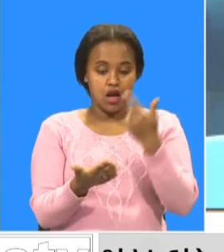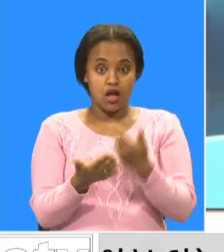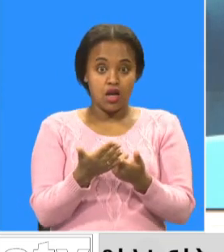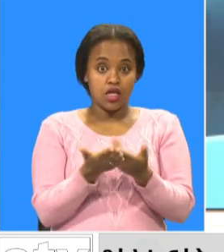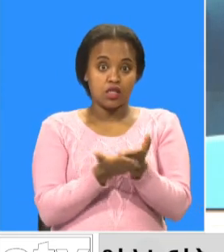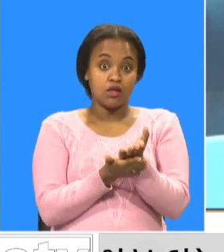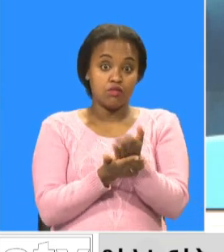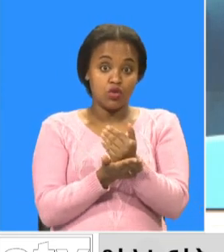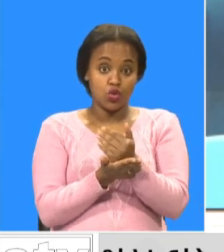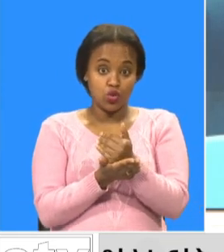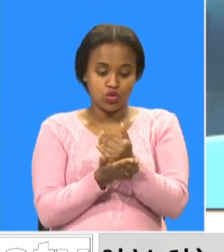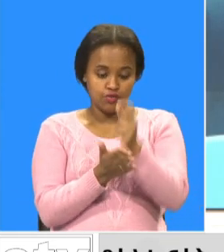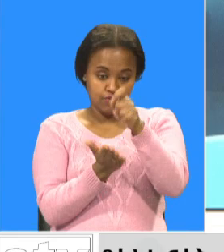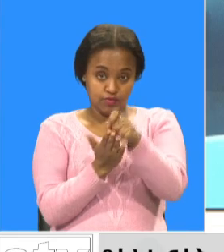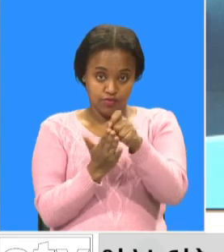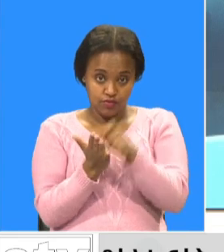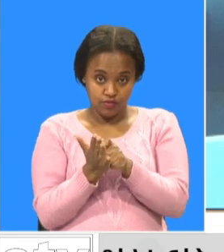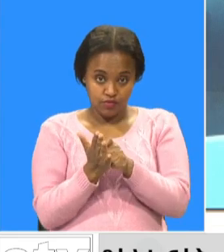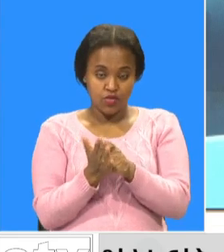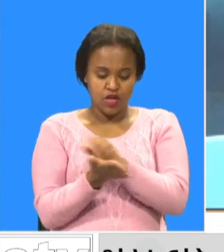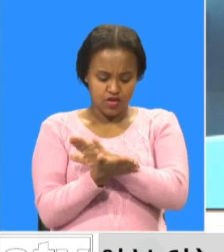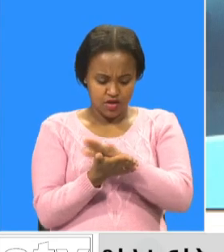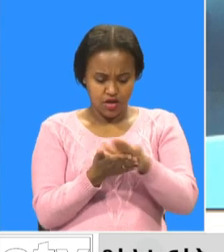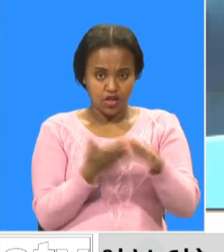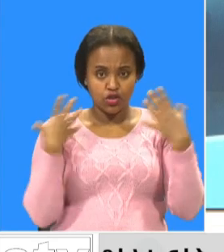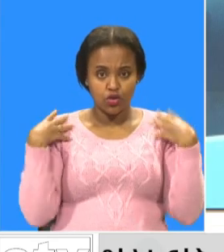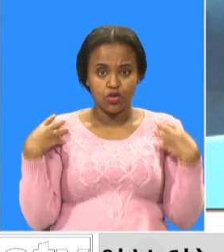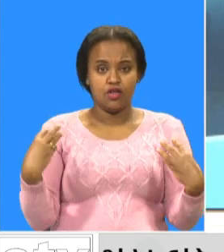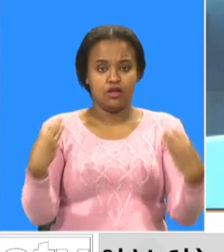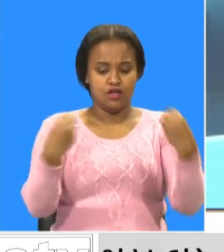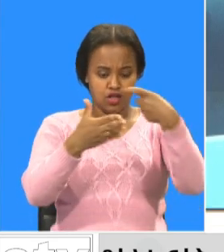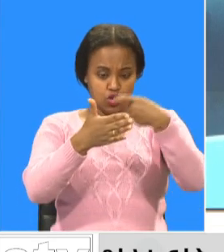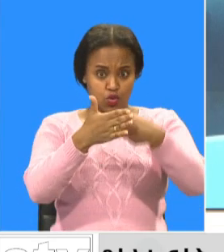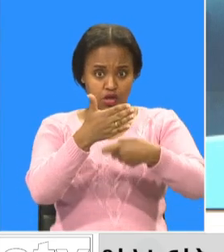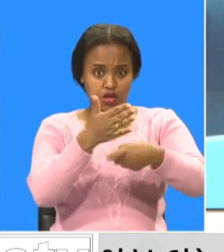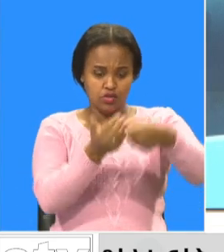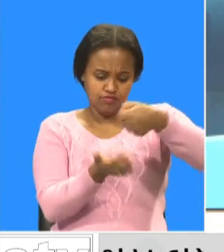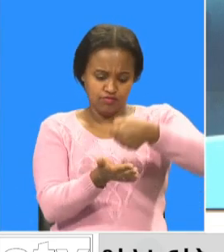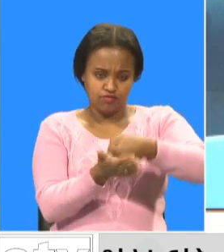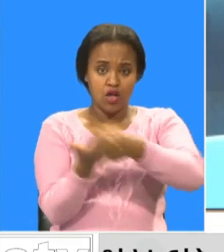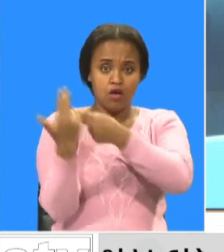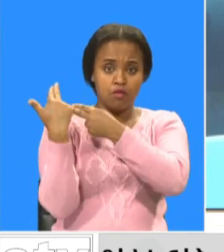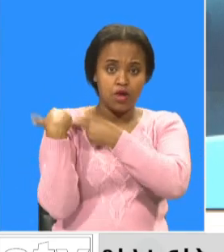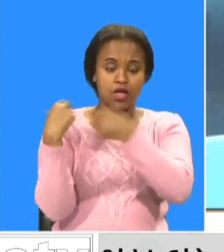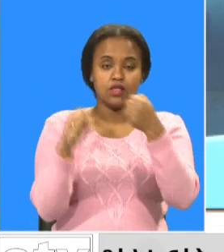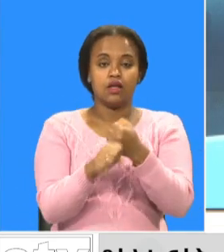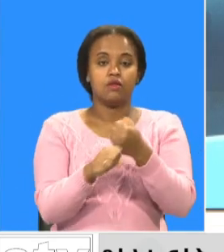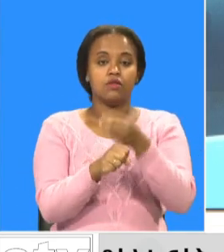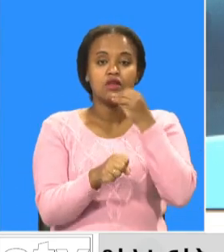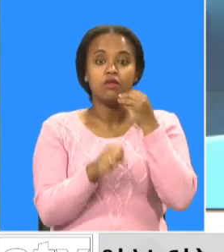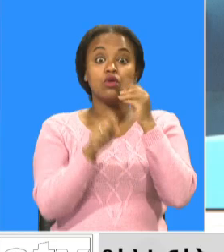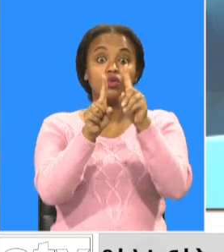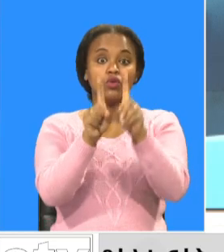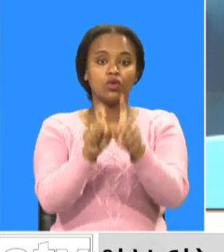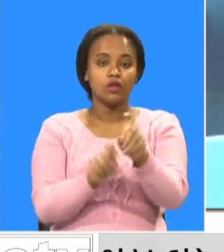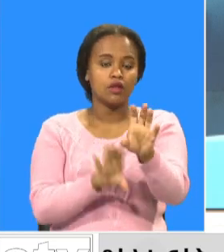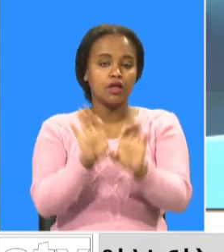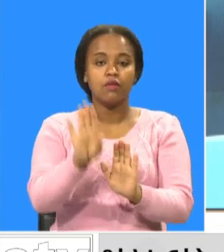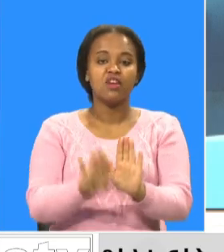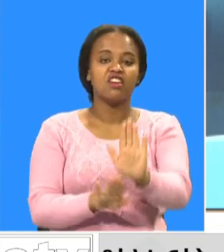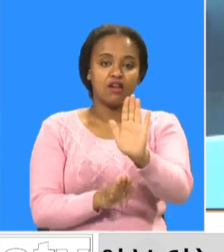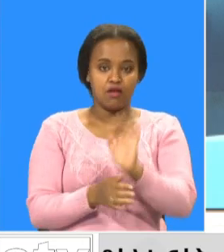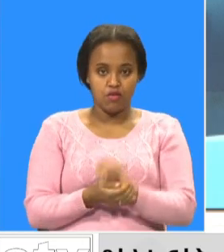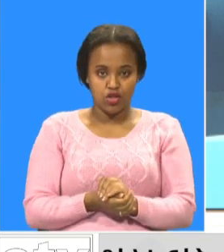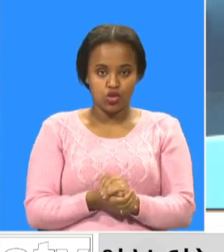ምርቶች ተመዝግቦ ጥራታቸው ደህንነታቸውና ውጤታማነታቸው ተረጋግጦ ባለስልጣን መስሪያ ቤቱ ቁጥጥር